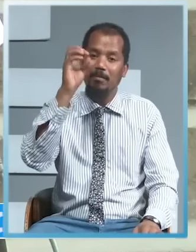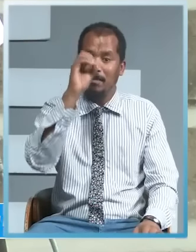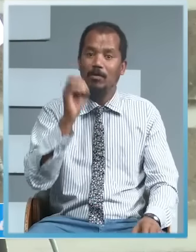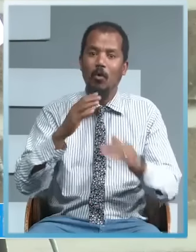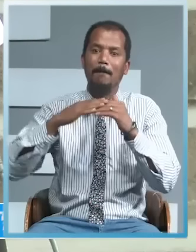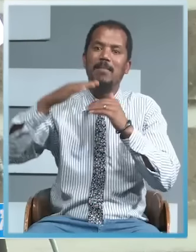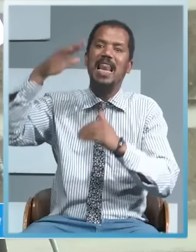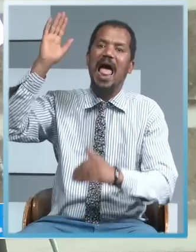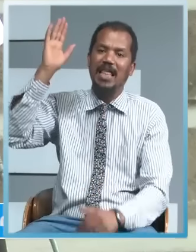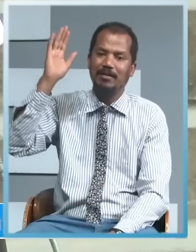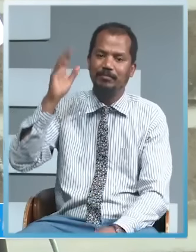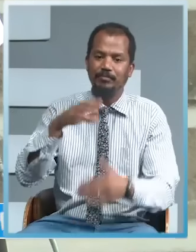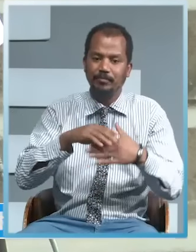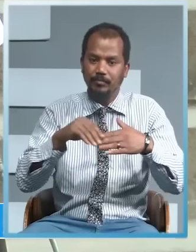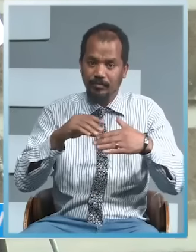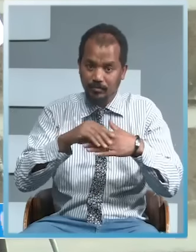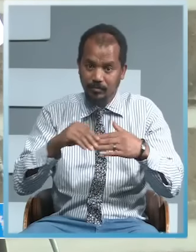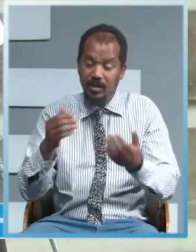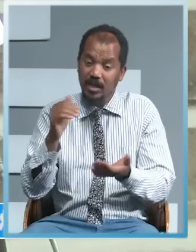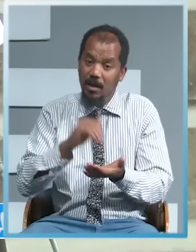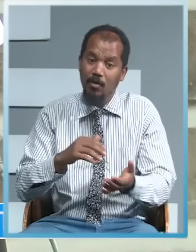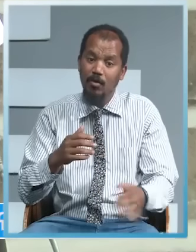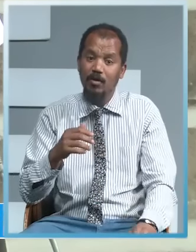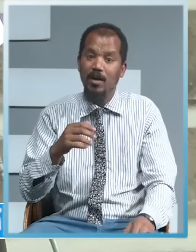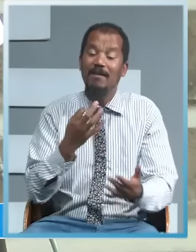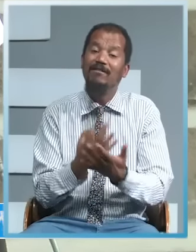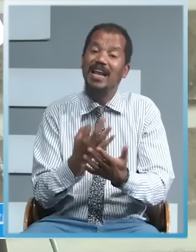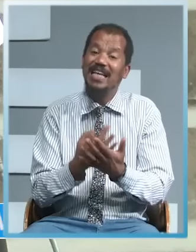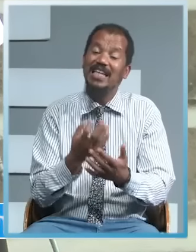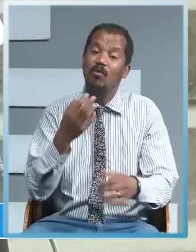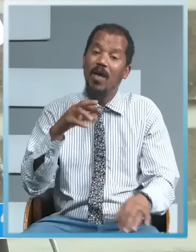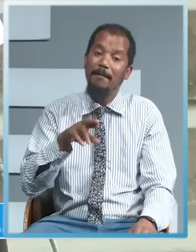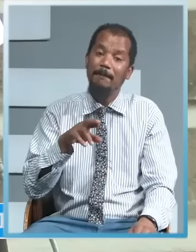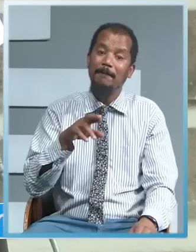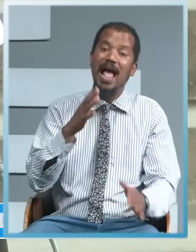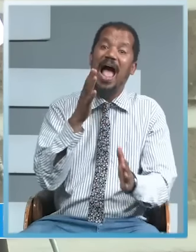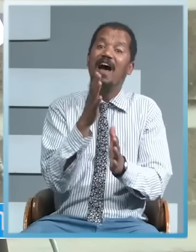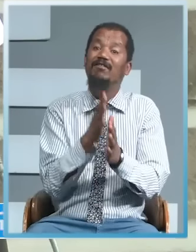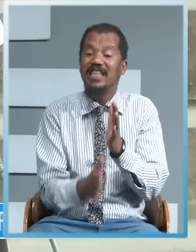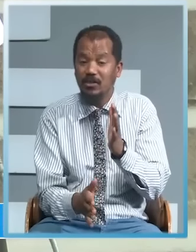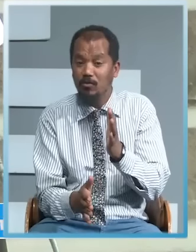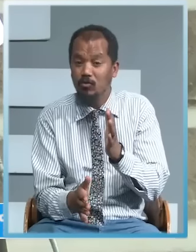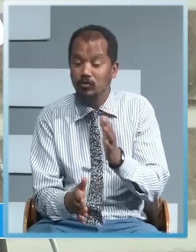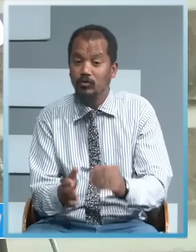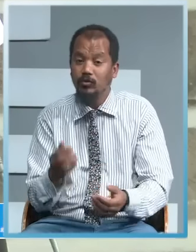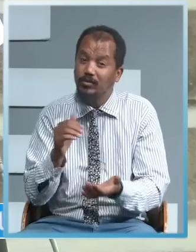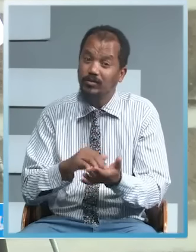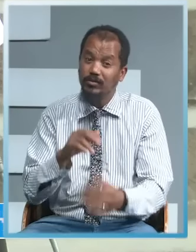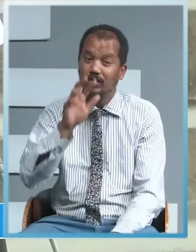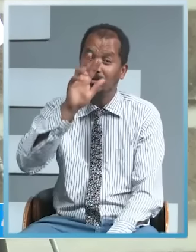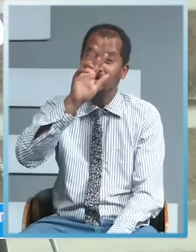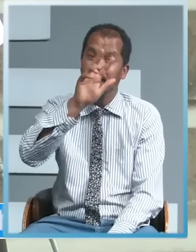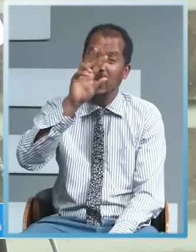ከ50% በላይ በገንዘብ ደግሞ ፋይናንሻል ወይም አፈጻጸሙ ደግሞ